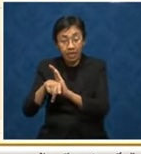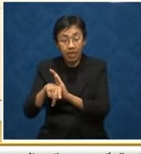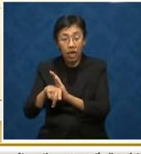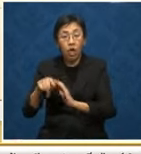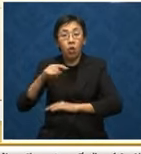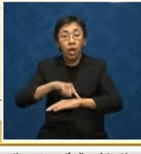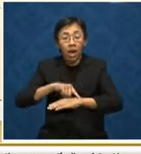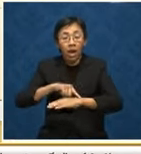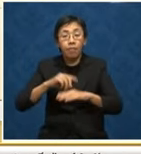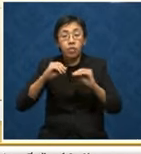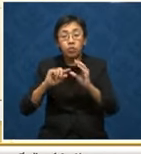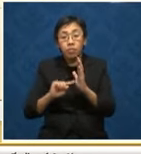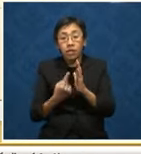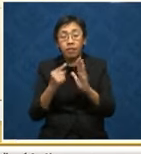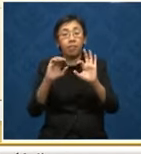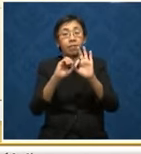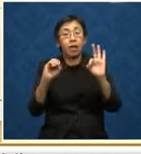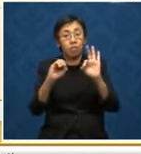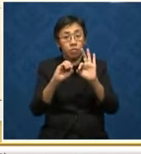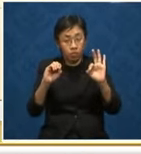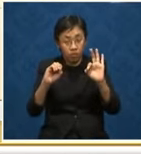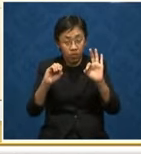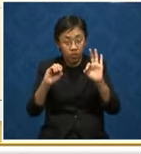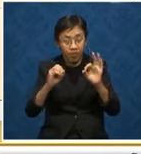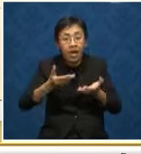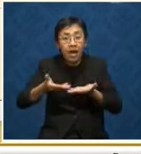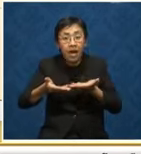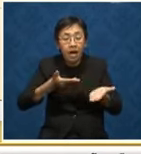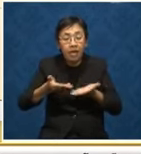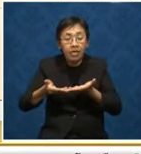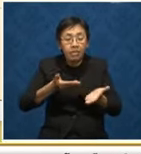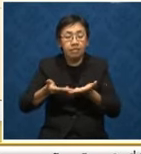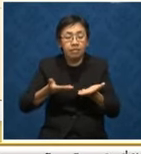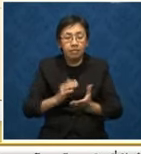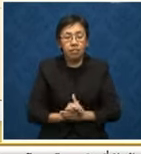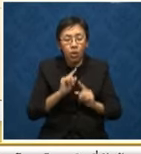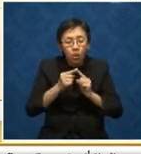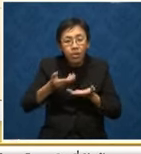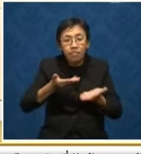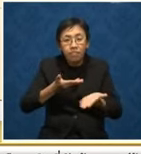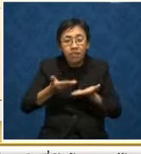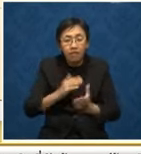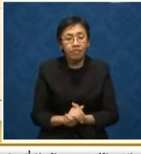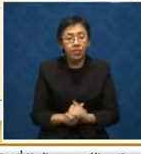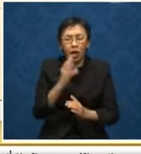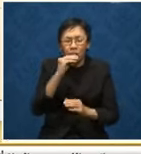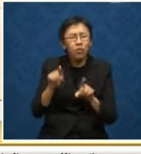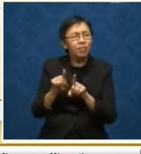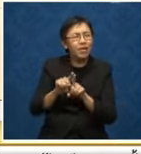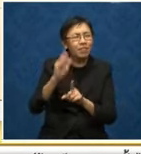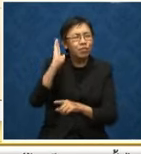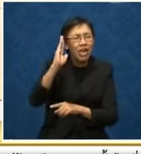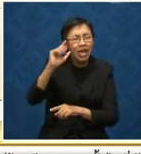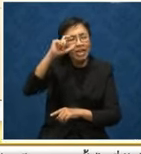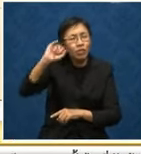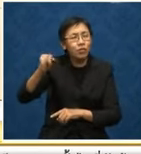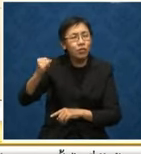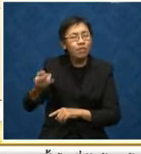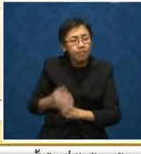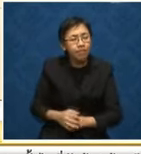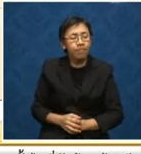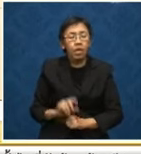กับเรื่องหารือเหมือนกับคุณจุลพันธ์คือขอเ